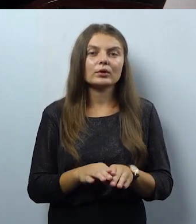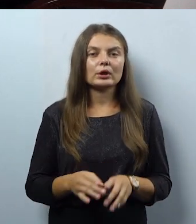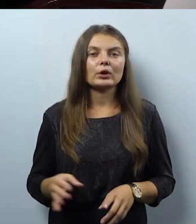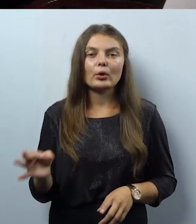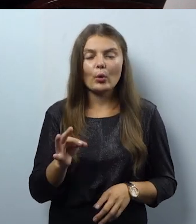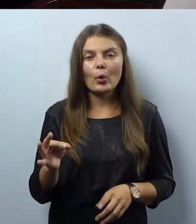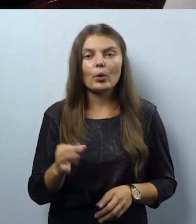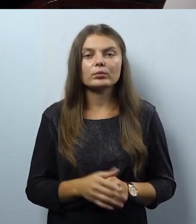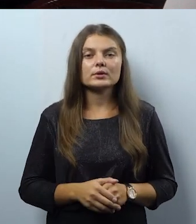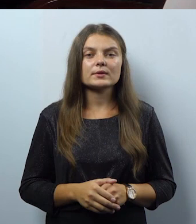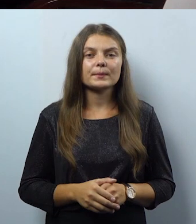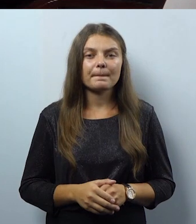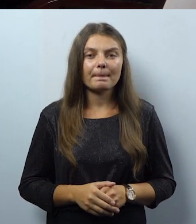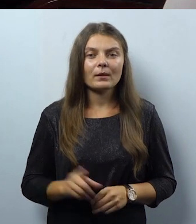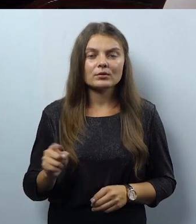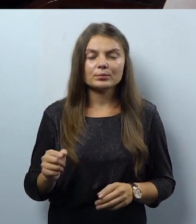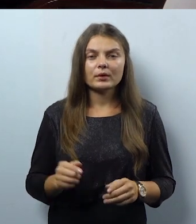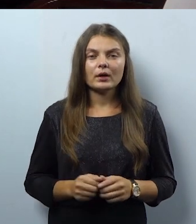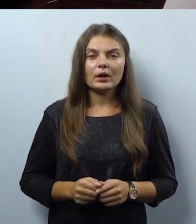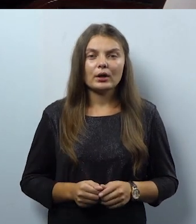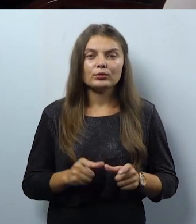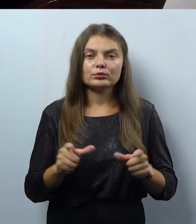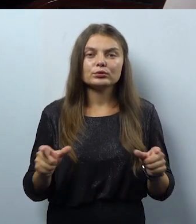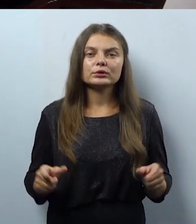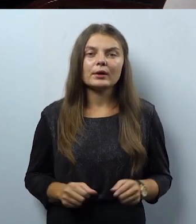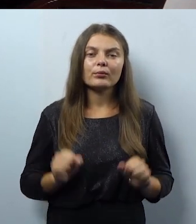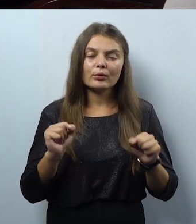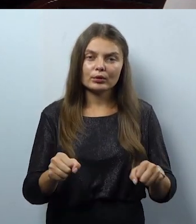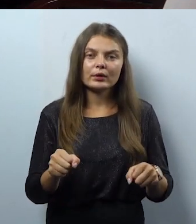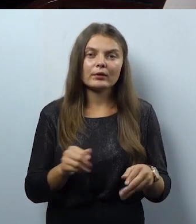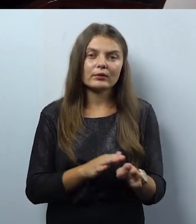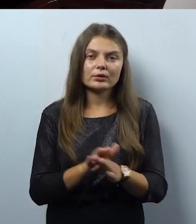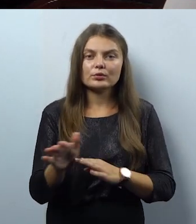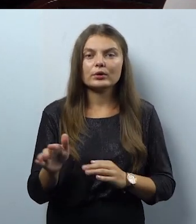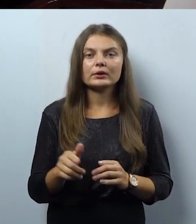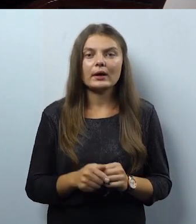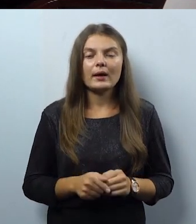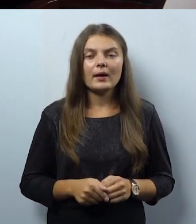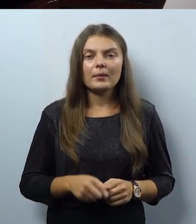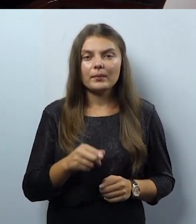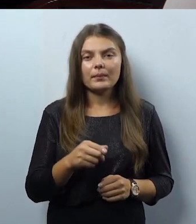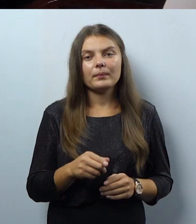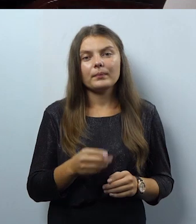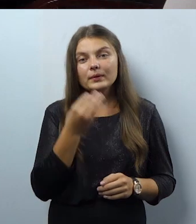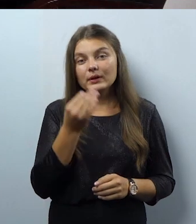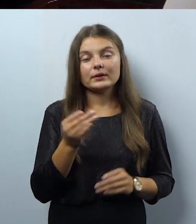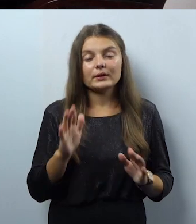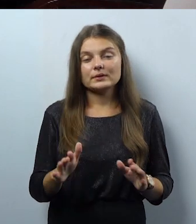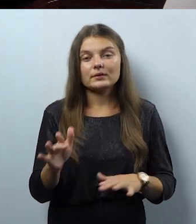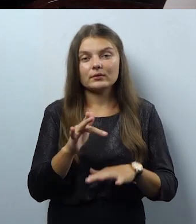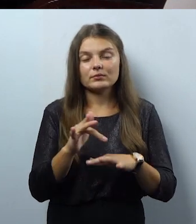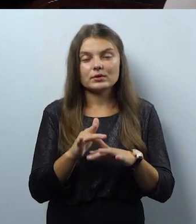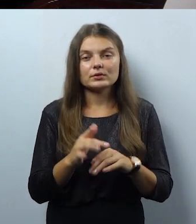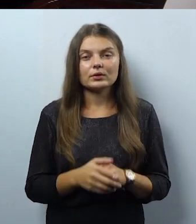щоб зверталися десь вище. Щоб це не вирішить тільки сама місцева влада це питання. І коли ми